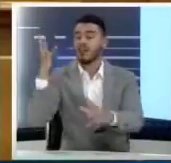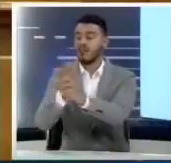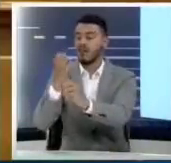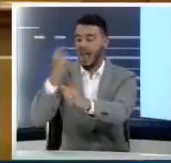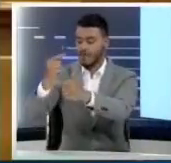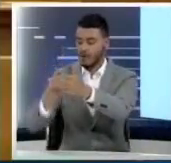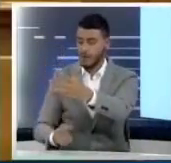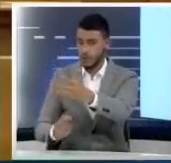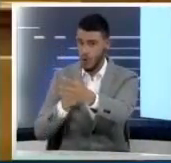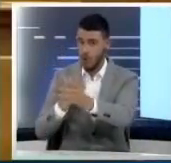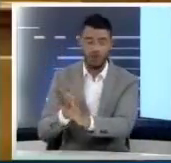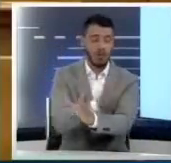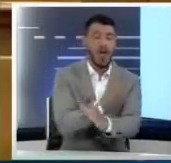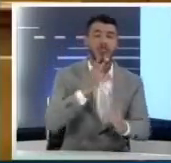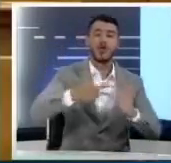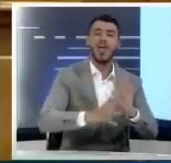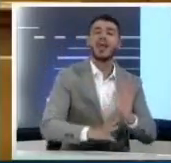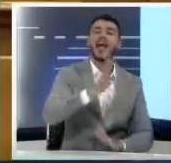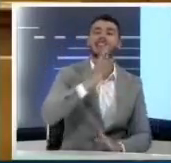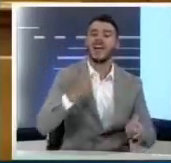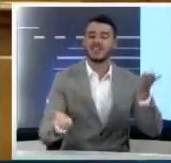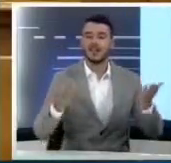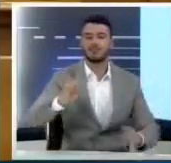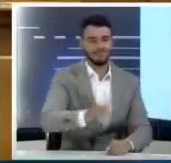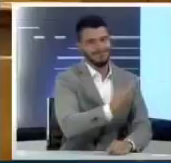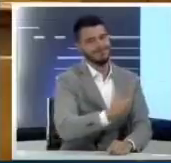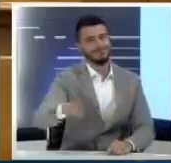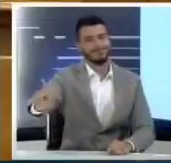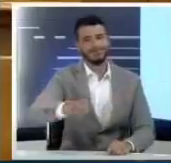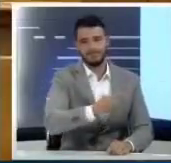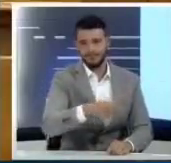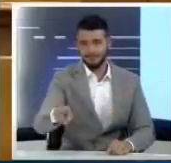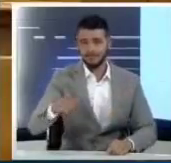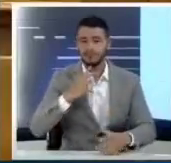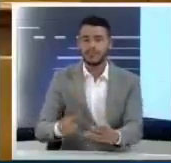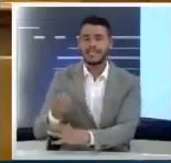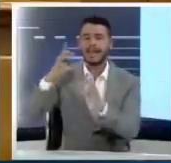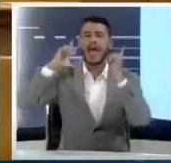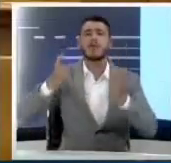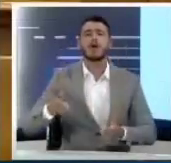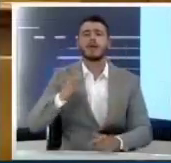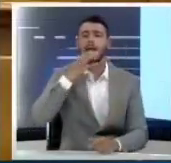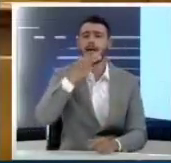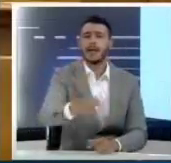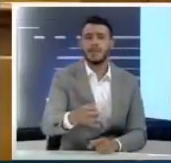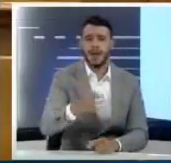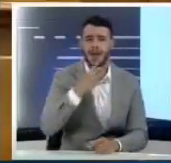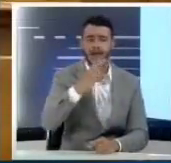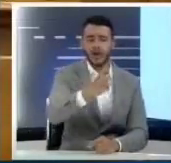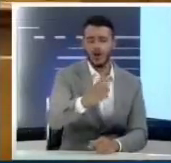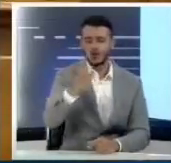Ξέρετε, είπε η Νέα Δημοκρατία μετά από τις 21 Ιουνίου ότι αυτά